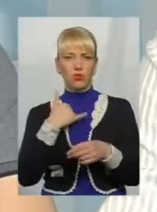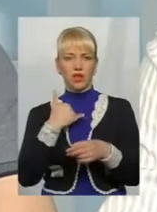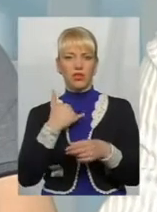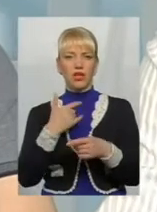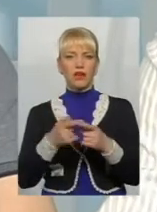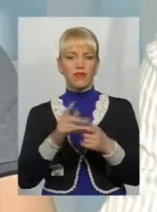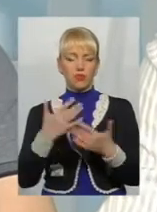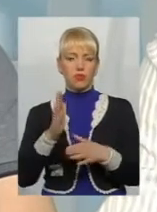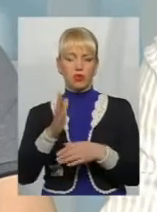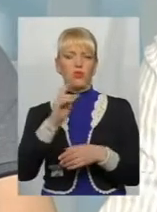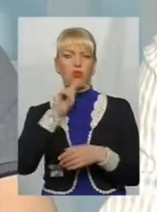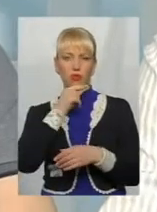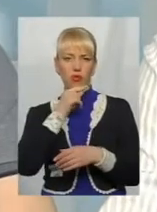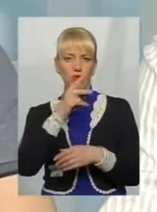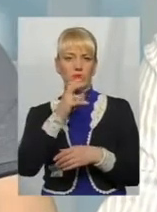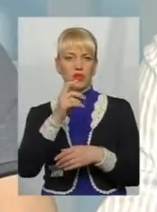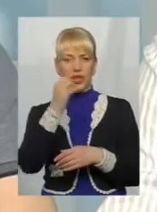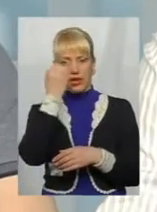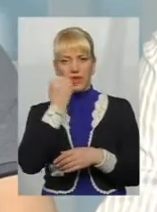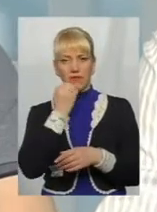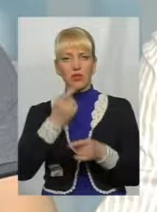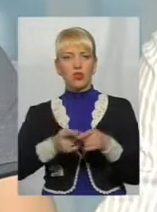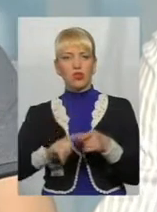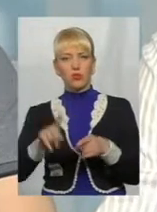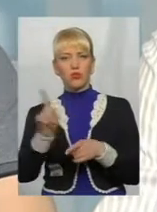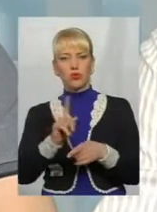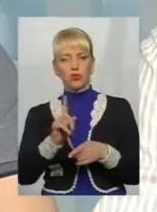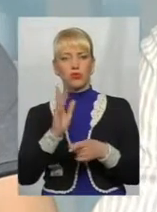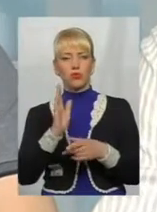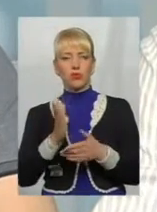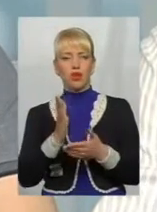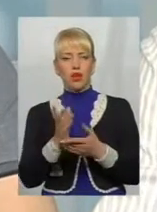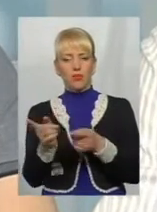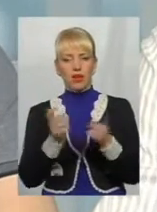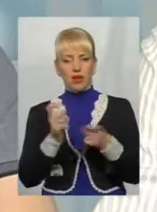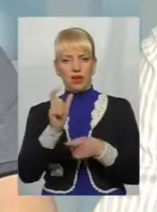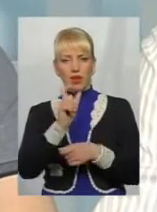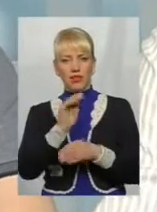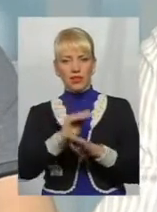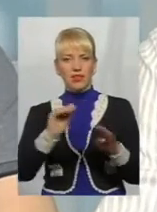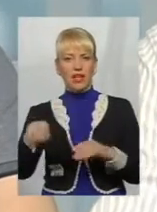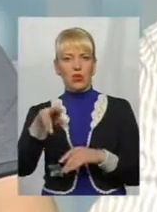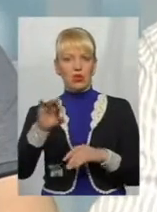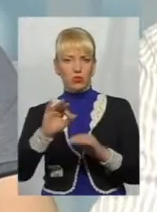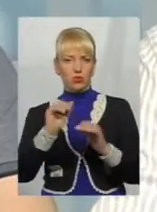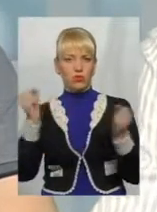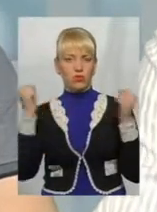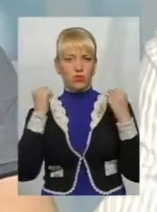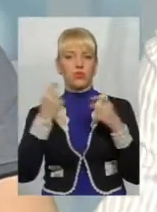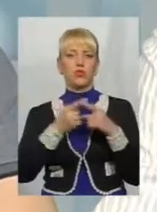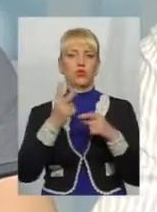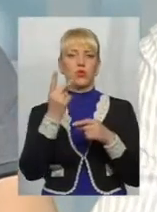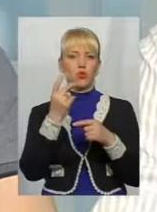на ній економимо за рахунок того, за рахунок привлечення любові до спорту. Це такий другий важливий